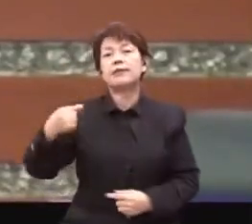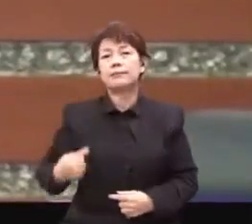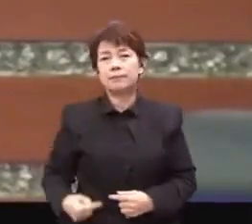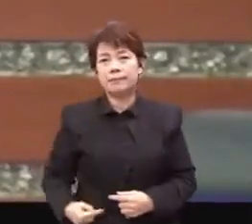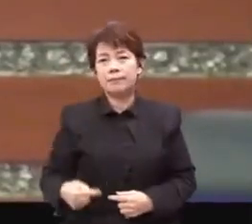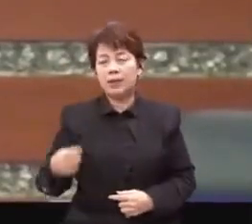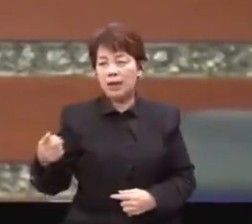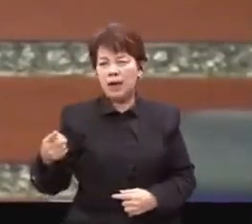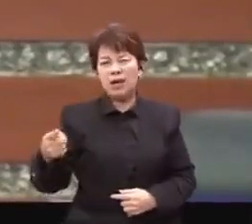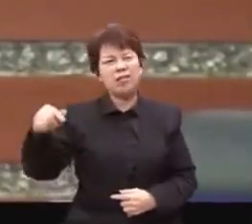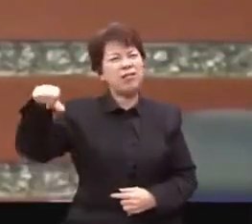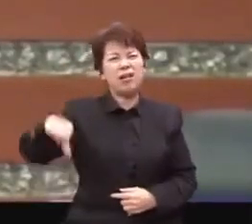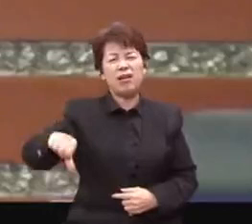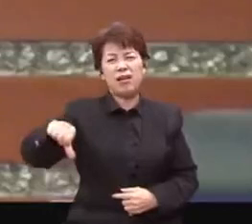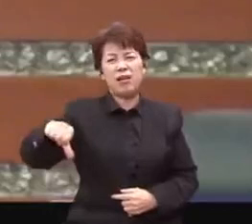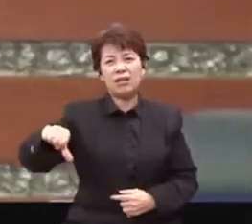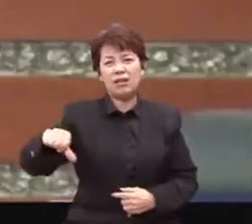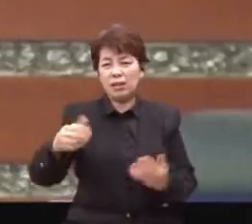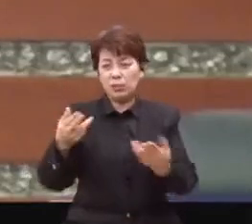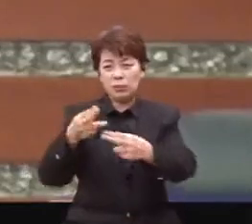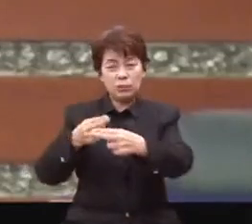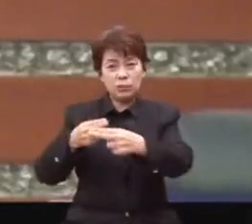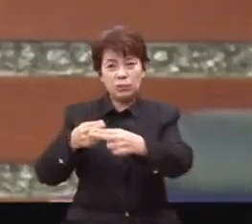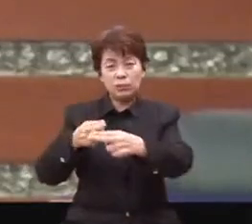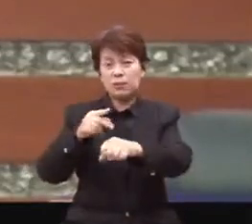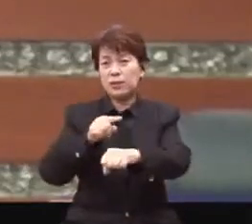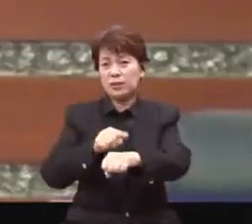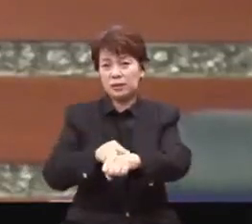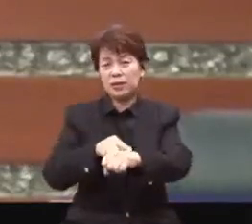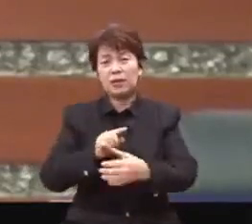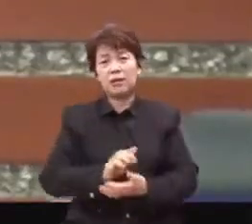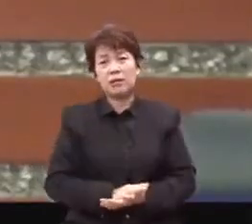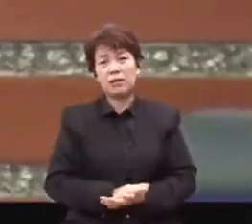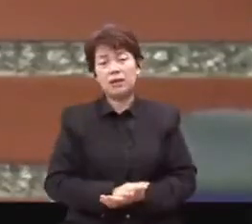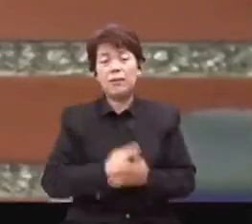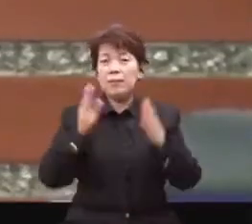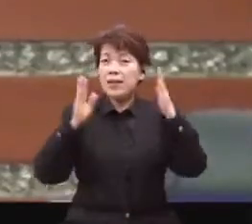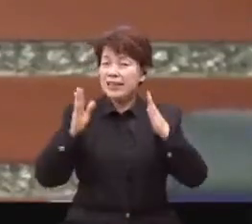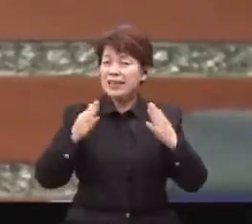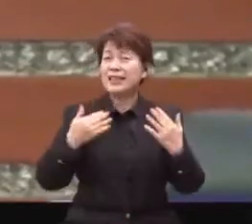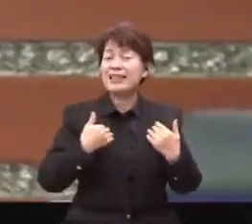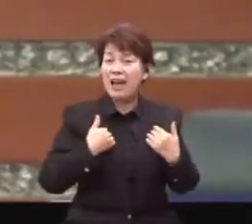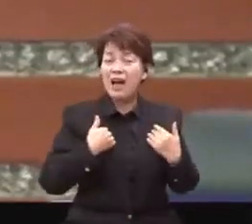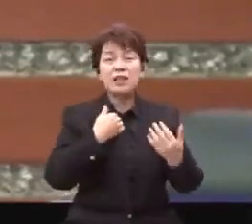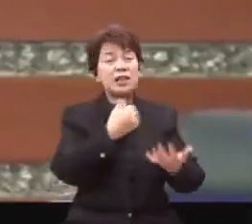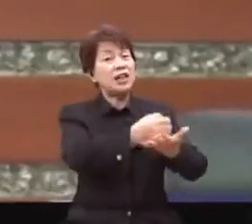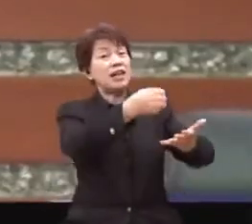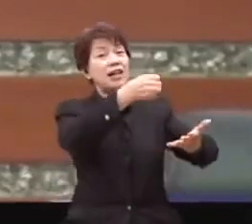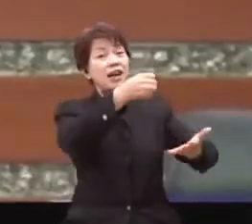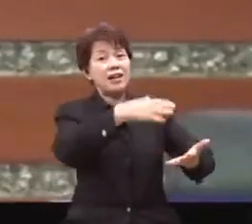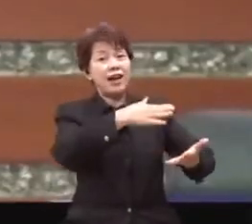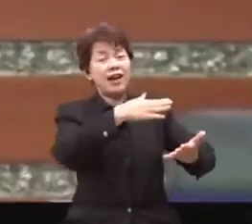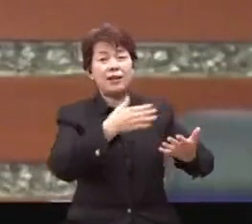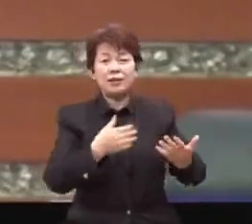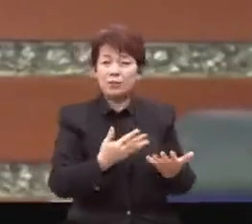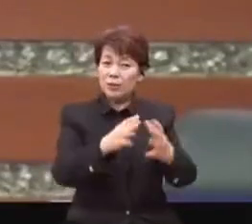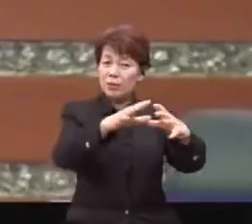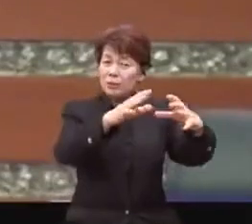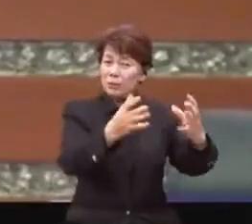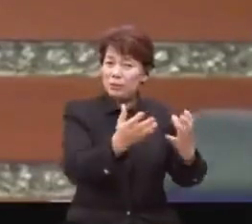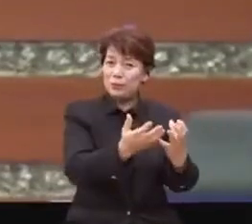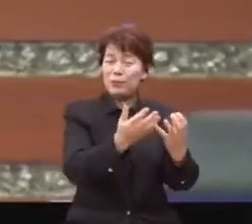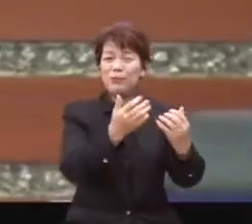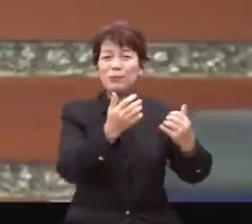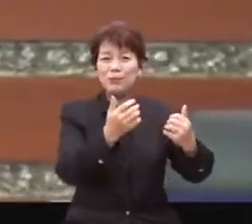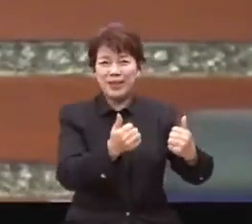menjadi negara gagal dalam masa singkat Malaysia dengan segala kekayaan sumber bumi kita kalau